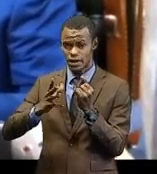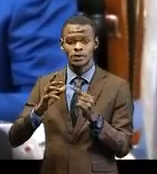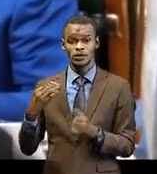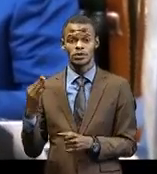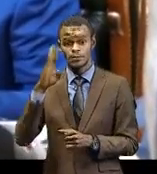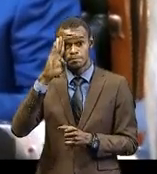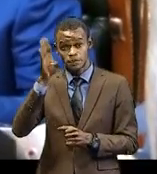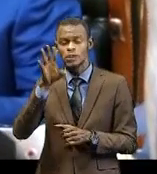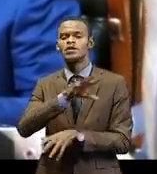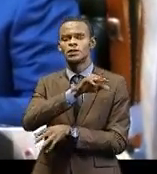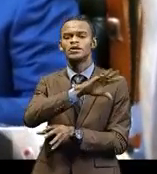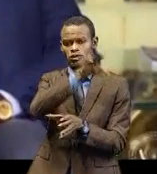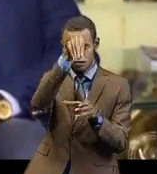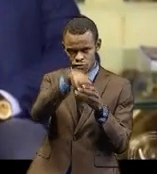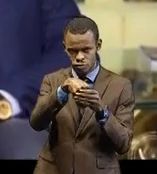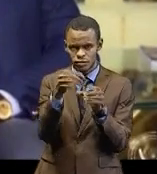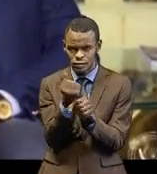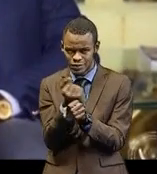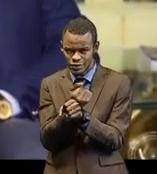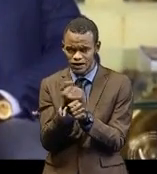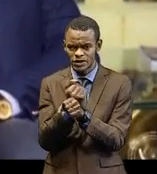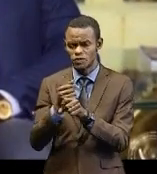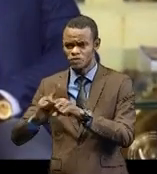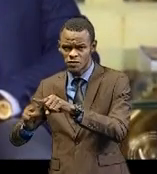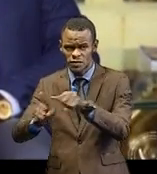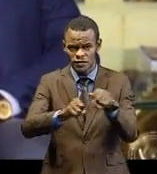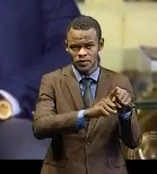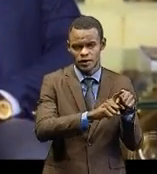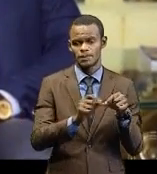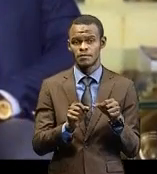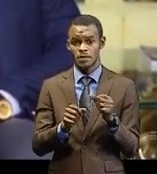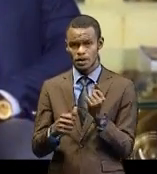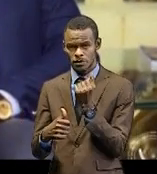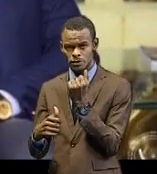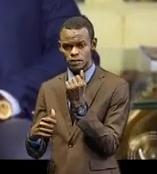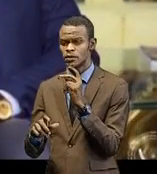publiques. Les résultats de l'implication du génie militaire